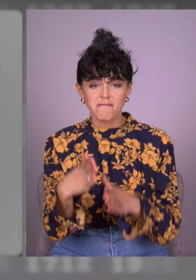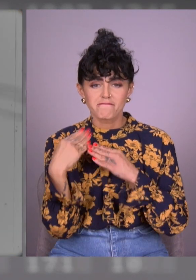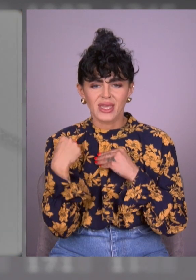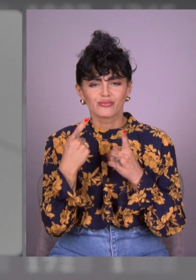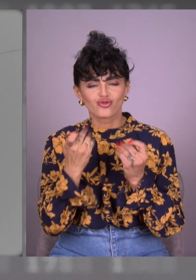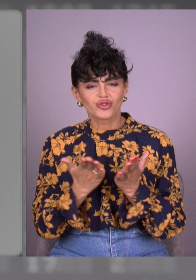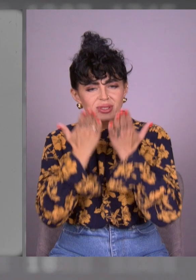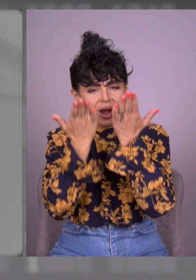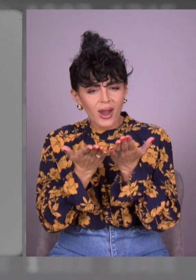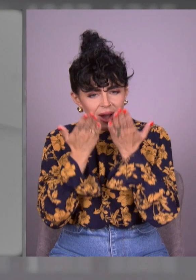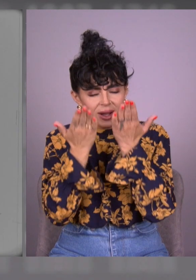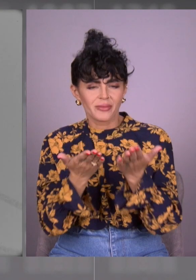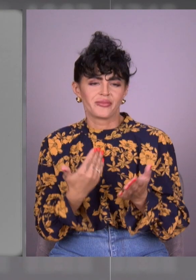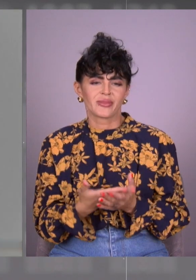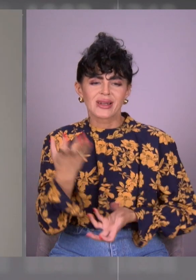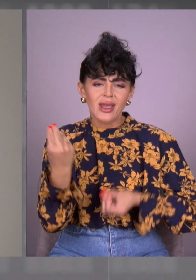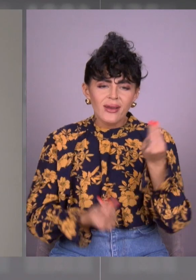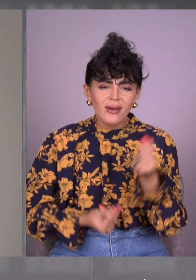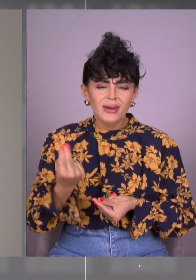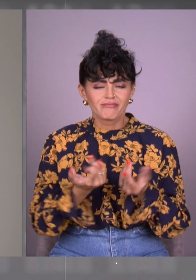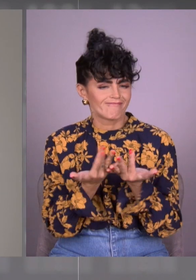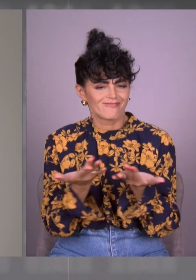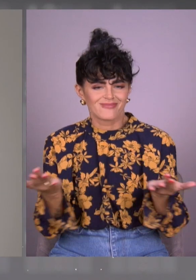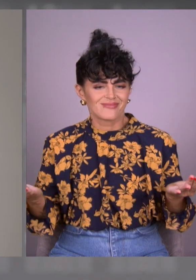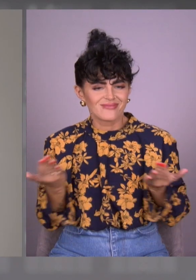читаємо, граємо.